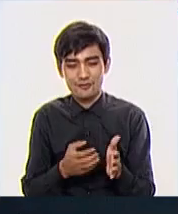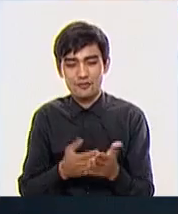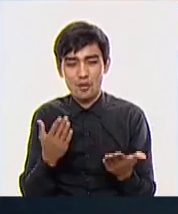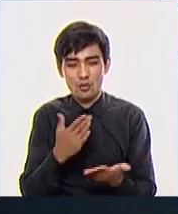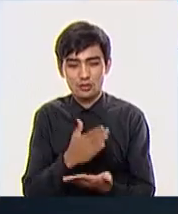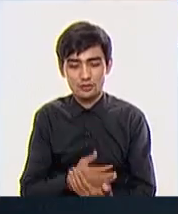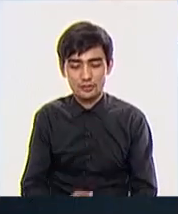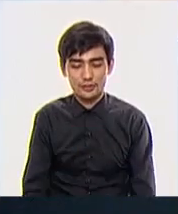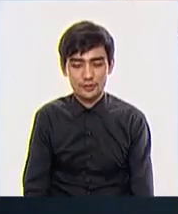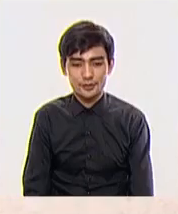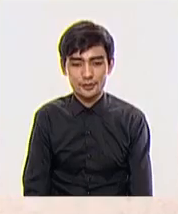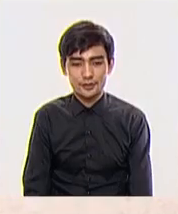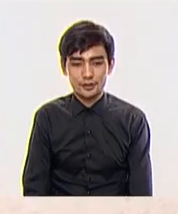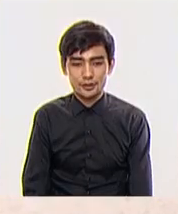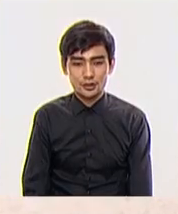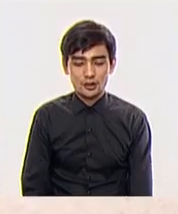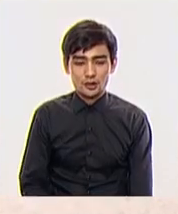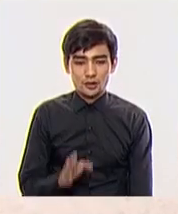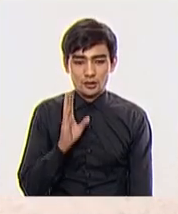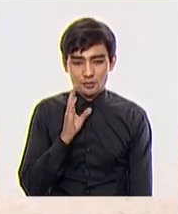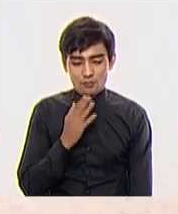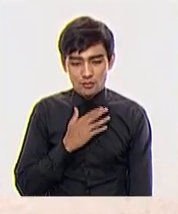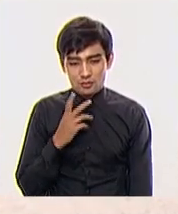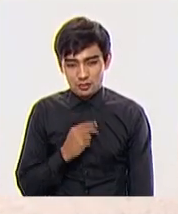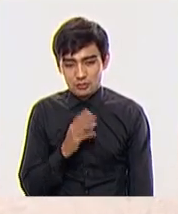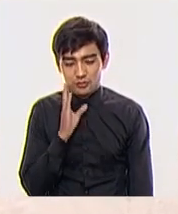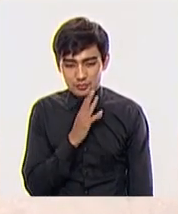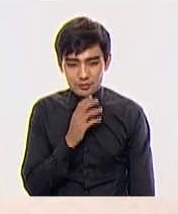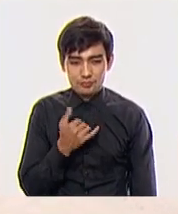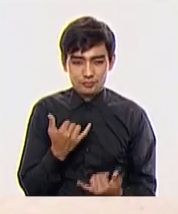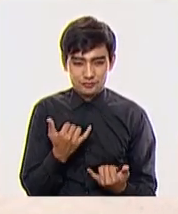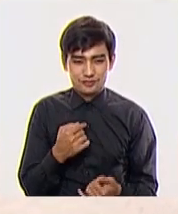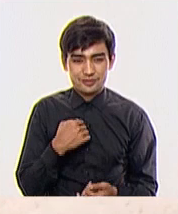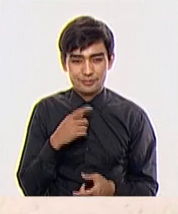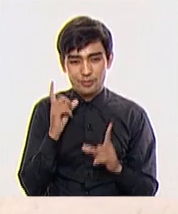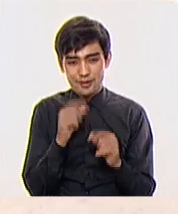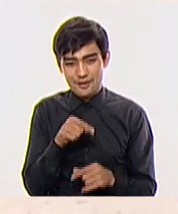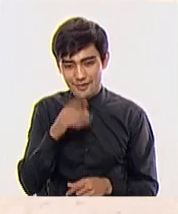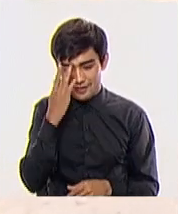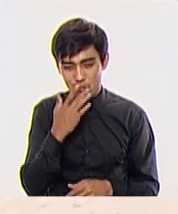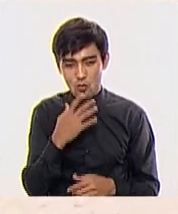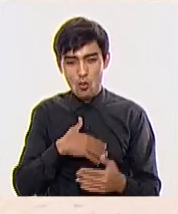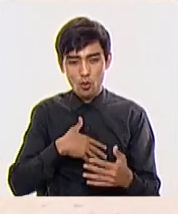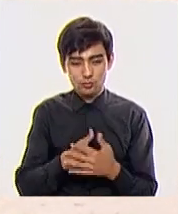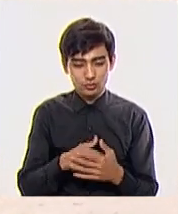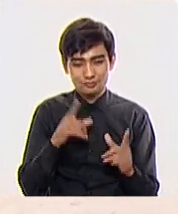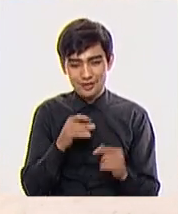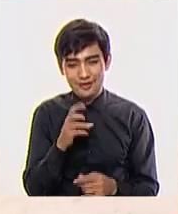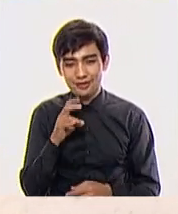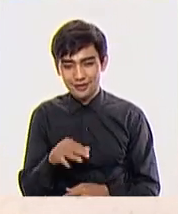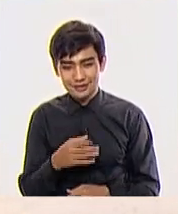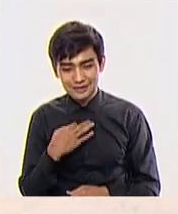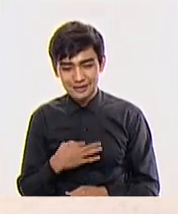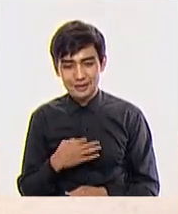людмила батюшкина о них дочь на мама мы сегодня в этим летом поедем в отпуск нет сынок